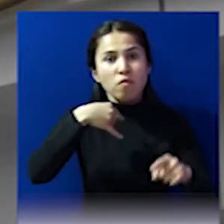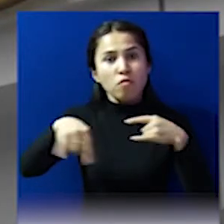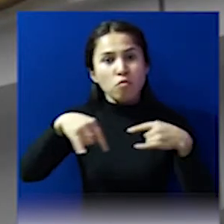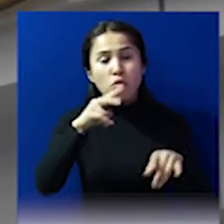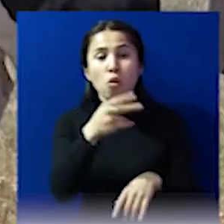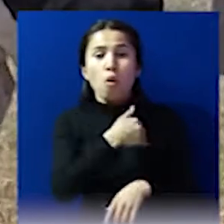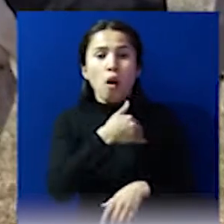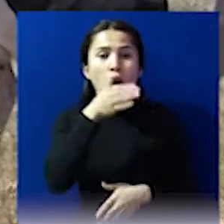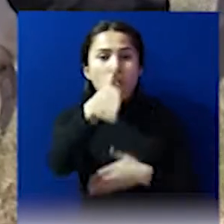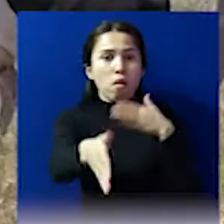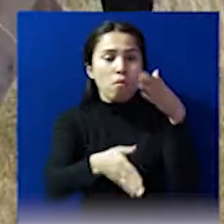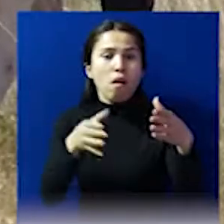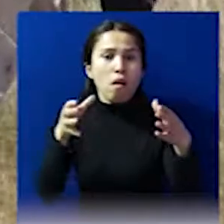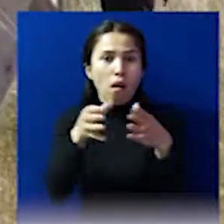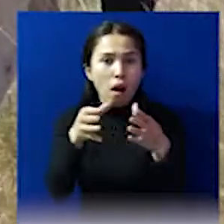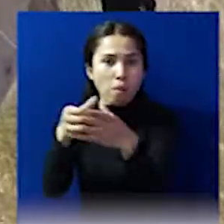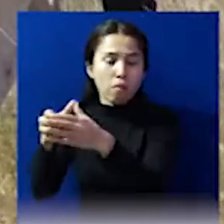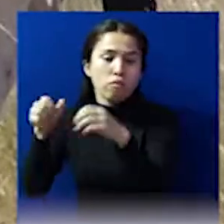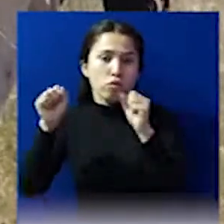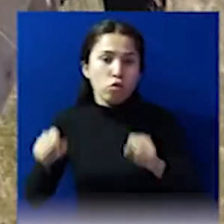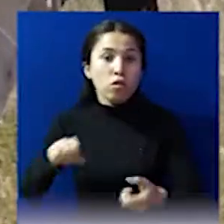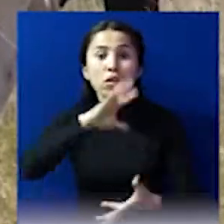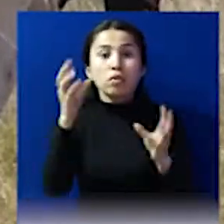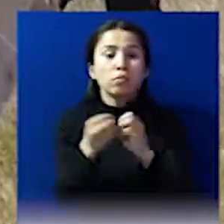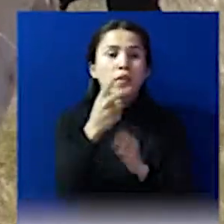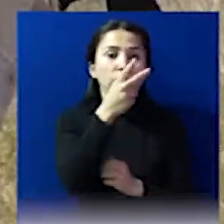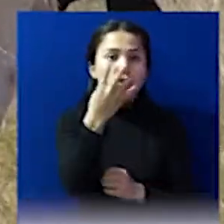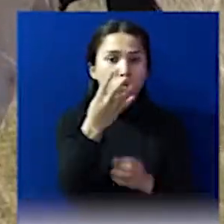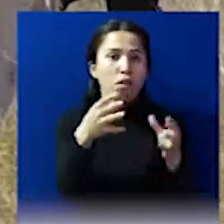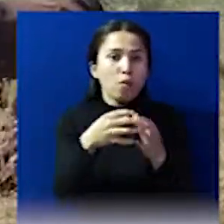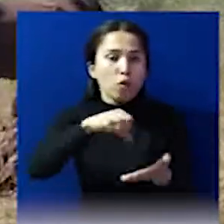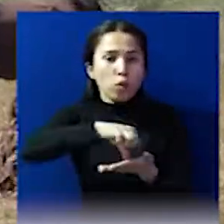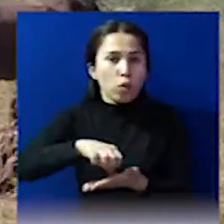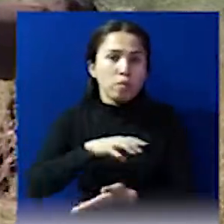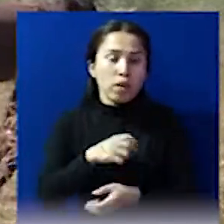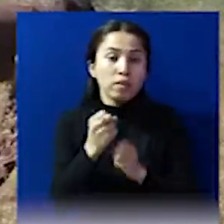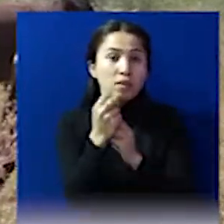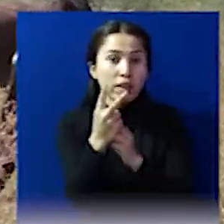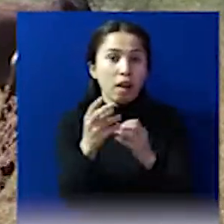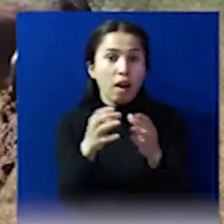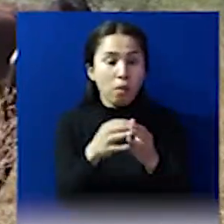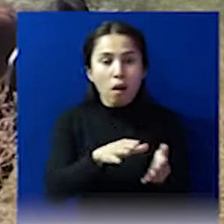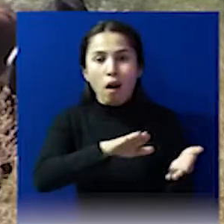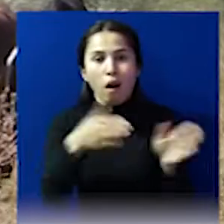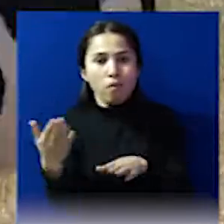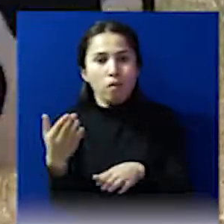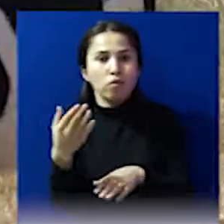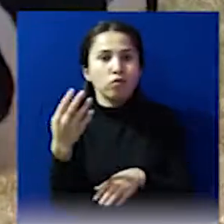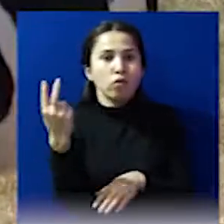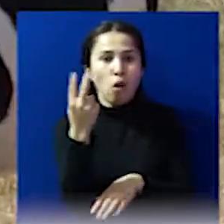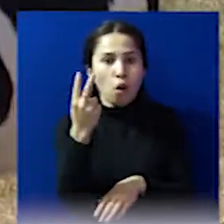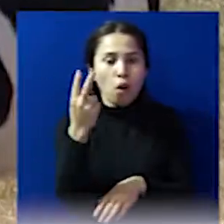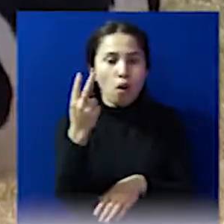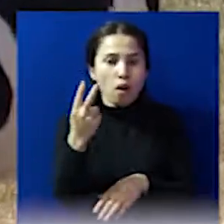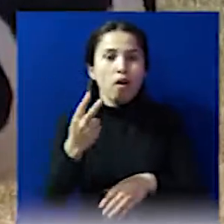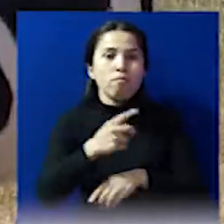ұрлаған 49 тұлға ұсталған. Оның ішінде 21 адамнан тұратын 9 топ Жамбыл, Қордай, Меркі, Талас және Шу аудандық полиция бөлімдерімен